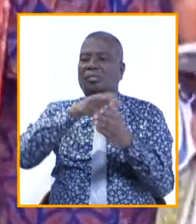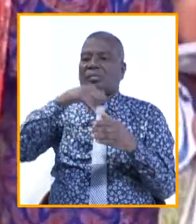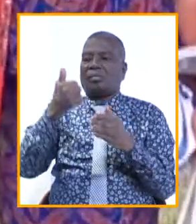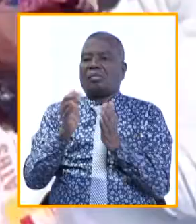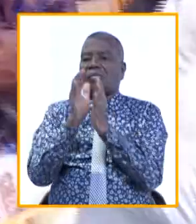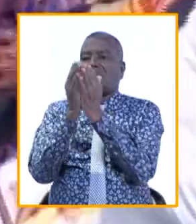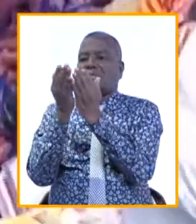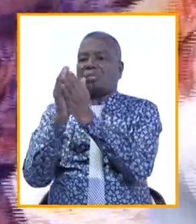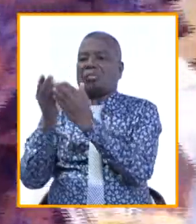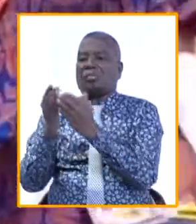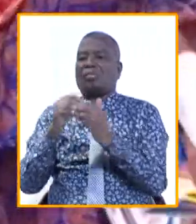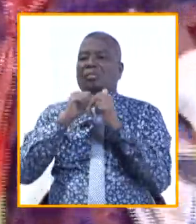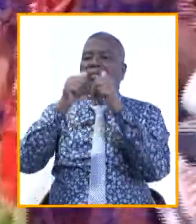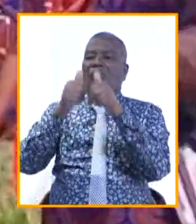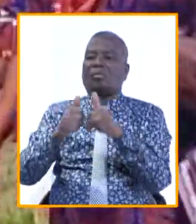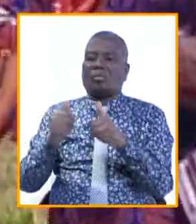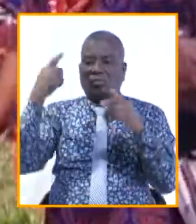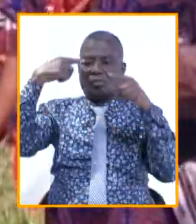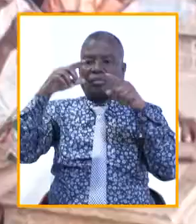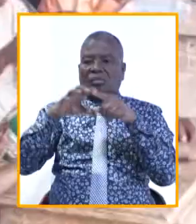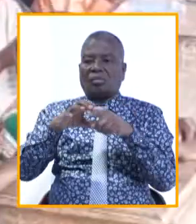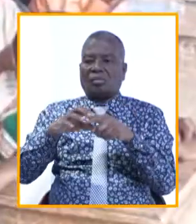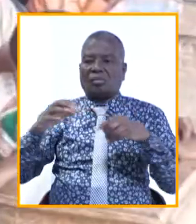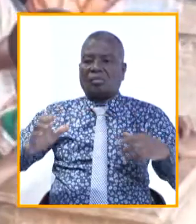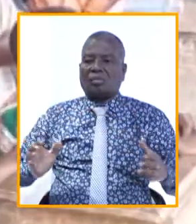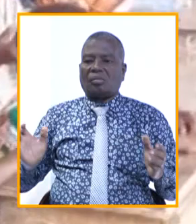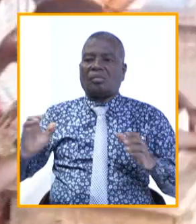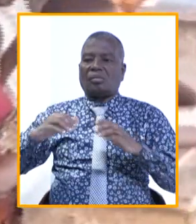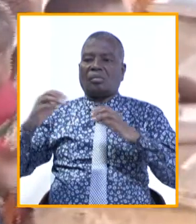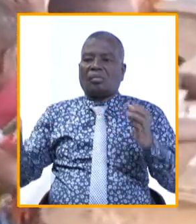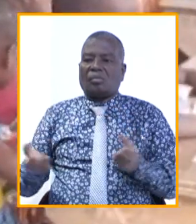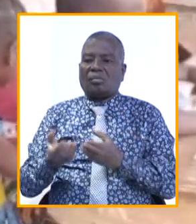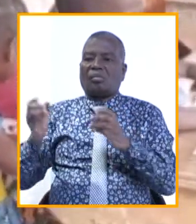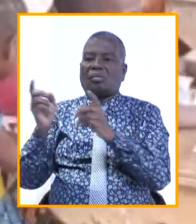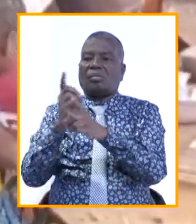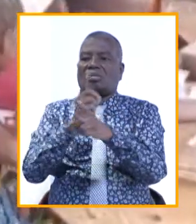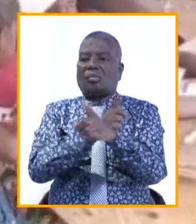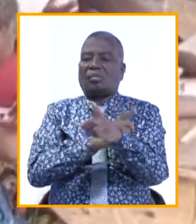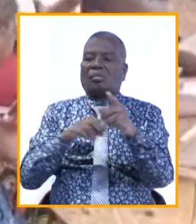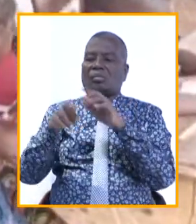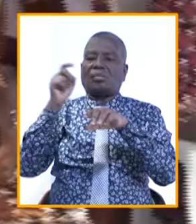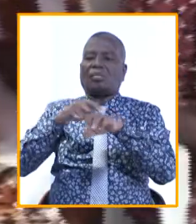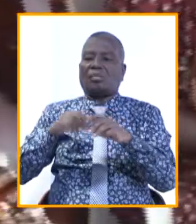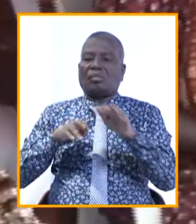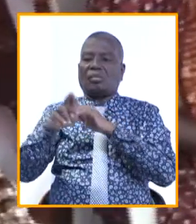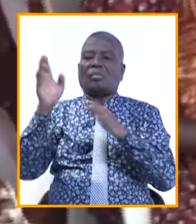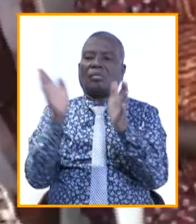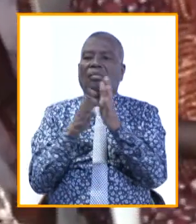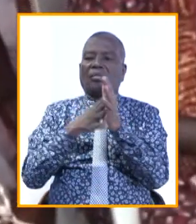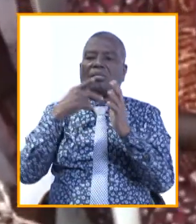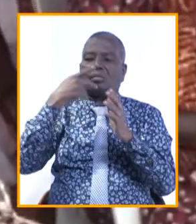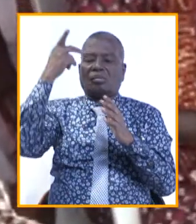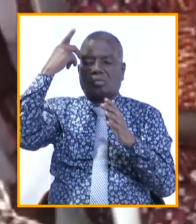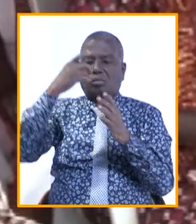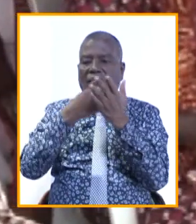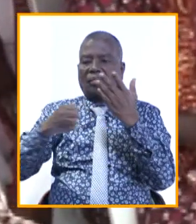fournitures scolaires. Un don de la coordination des mutuelles de développement du canton Dieko en ce temps de rentrée scolaire. Les parents